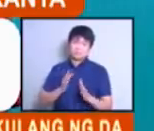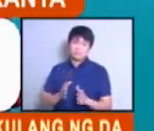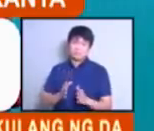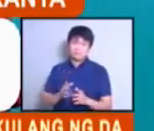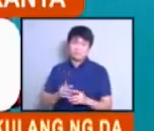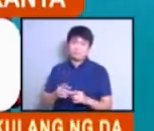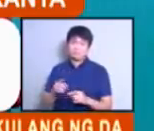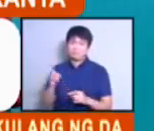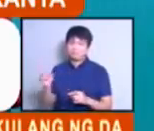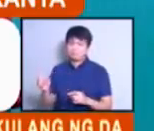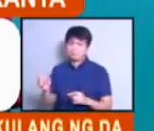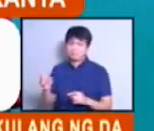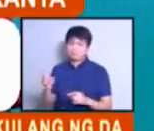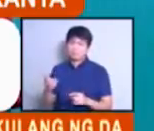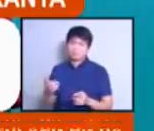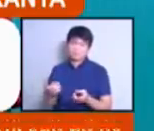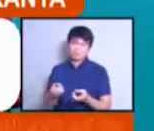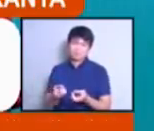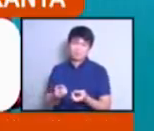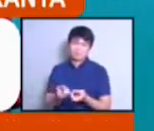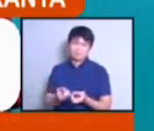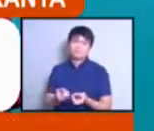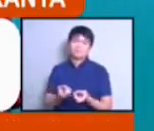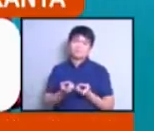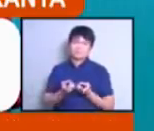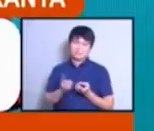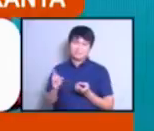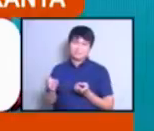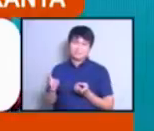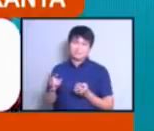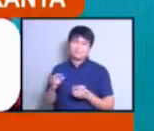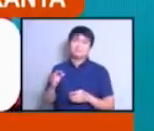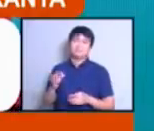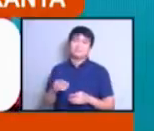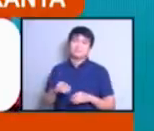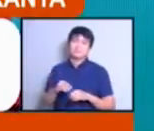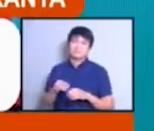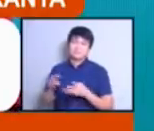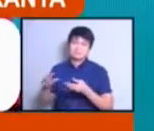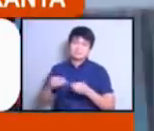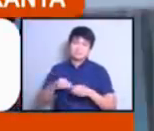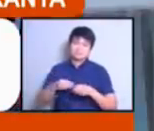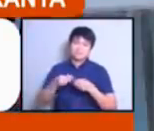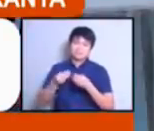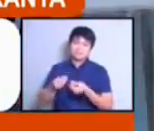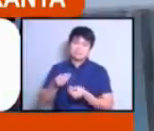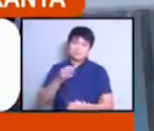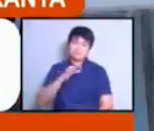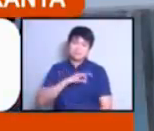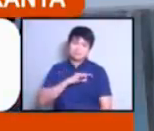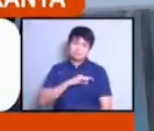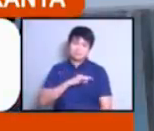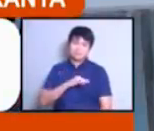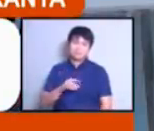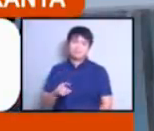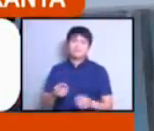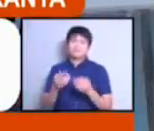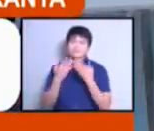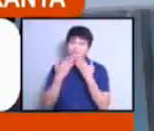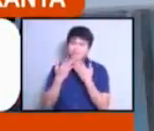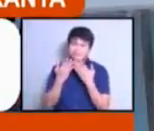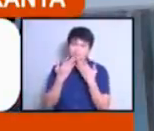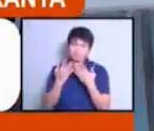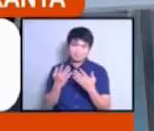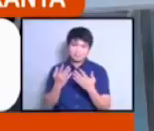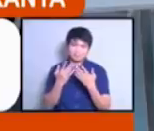naman po sir na ikaw yung nakumpos ng kanta. Ikaw yung original. Wala okay. Po problem. Thank you. Okay, sige po. Maraming salamat